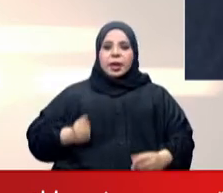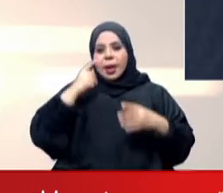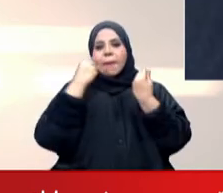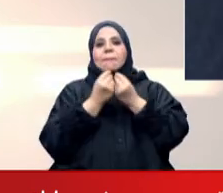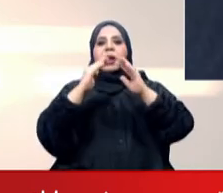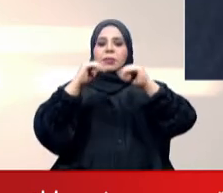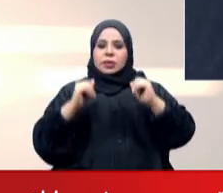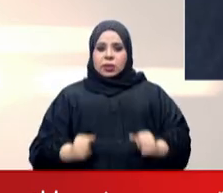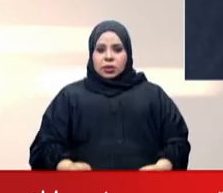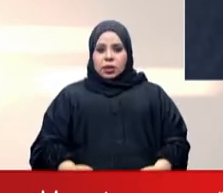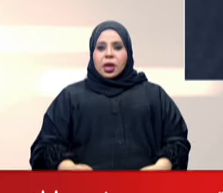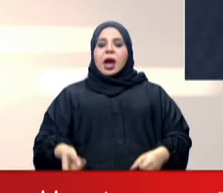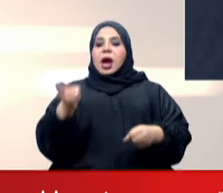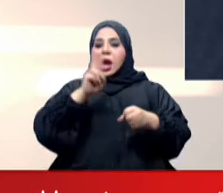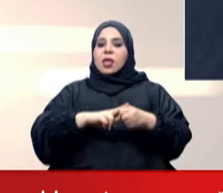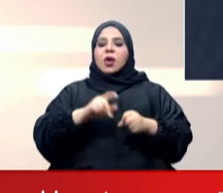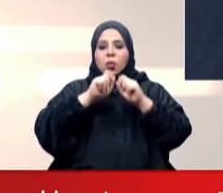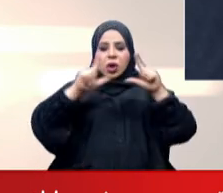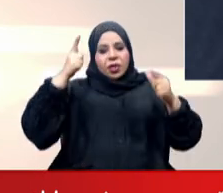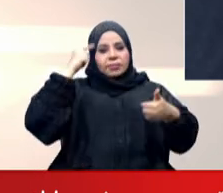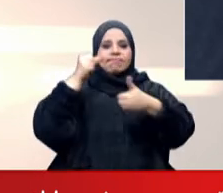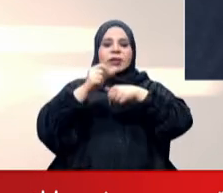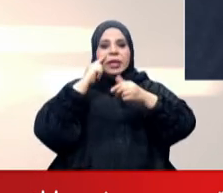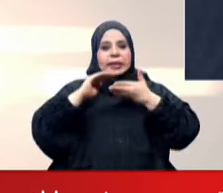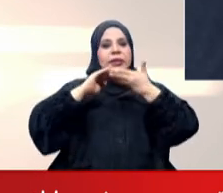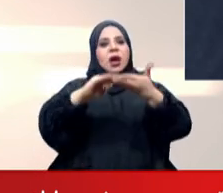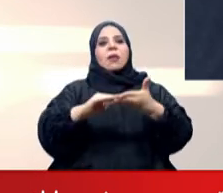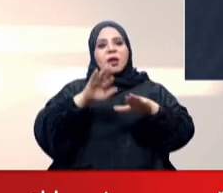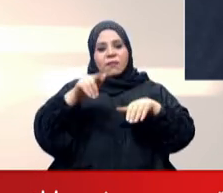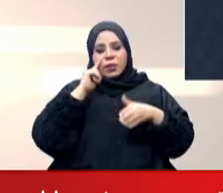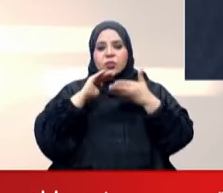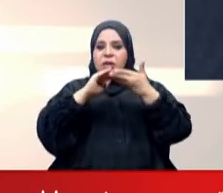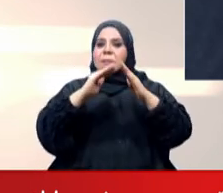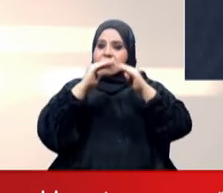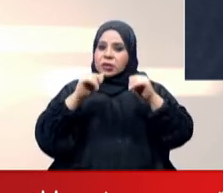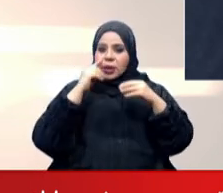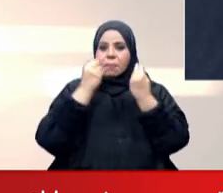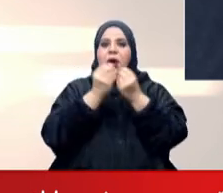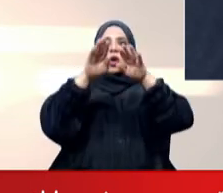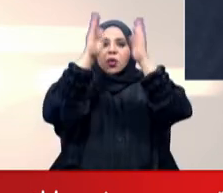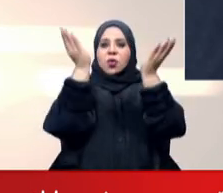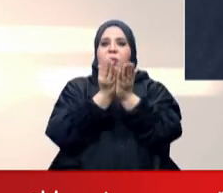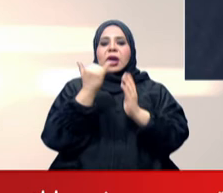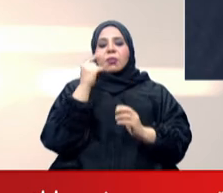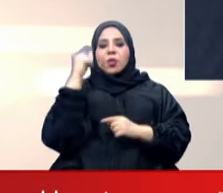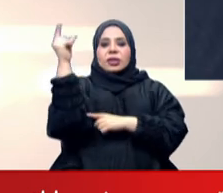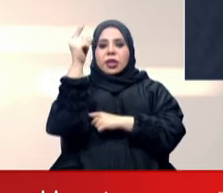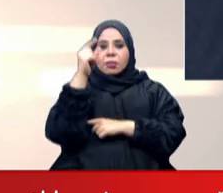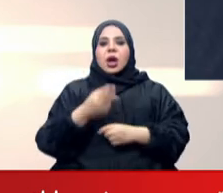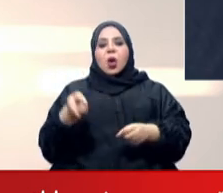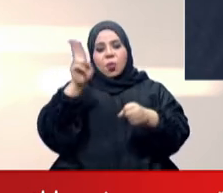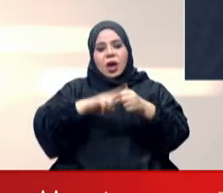وجمهورية مصر العربية الشقيقة، مشيدا سموه بإسهاماته في خدمة وطنه وقضايا أمته العربية